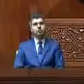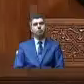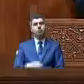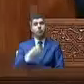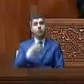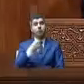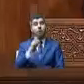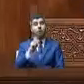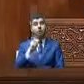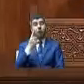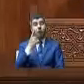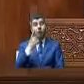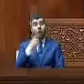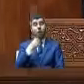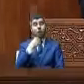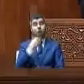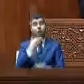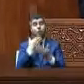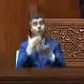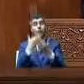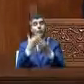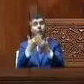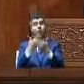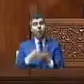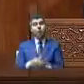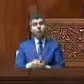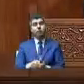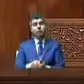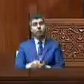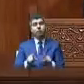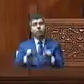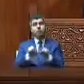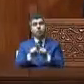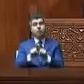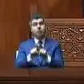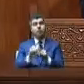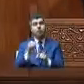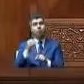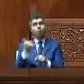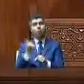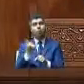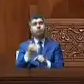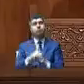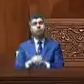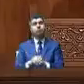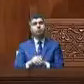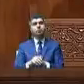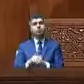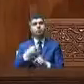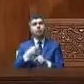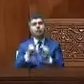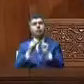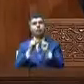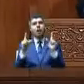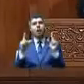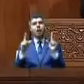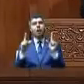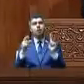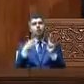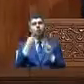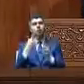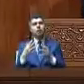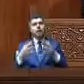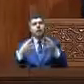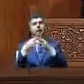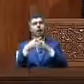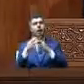أود في البداية أن أشكر الإخوة على اختيار هذا الموضوع. أريد أن أعطي بعض التوضيحات حول هذه العلاقة مع